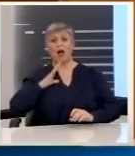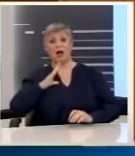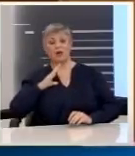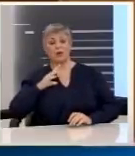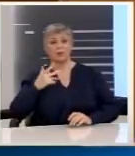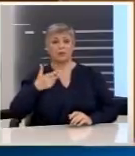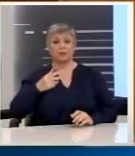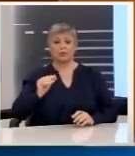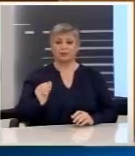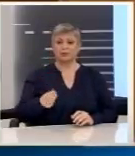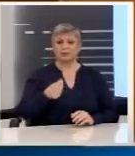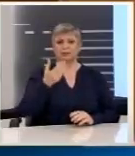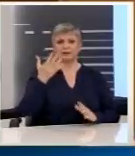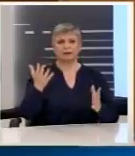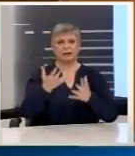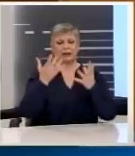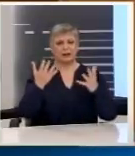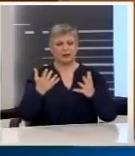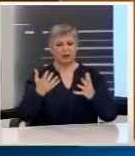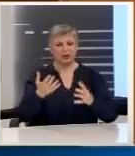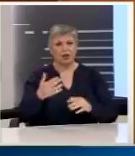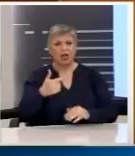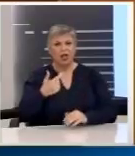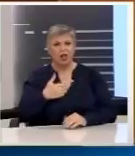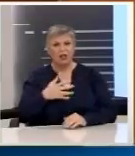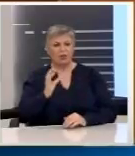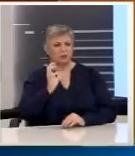ότι έχετε υποπέσει και σε ένα ακόμη μοιραίο λάθος.